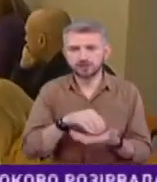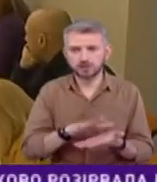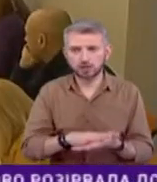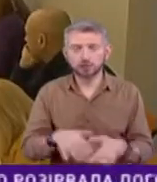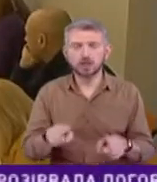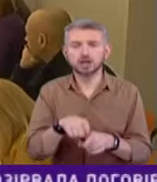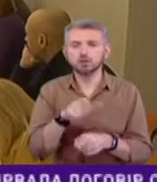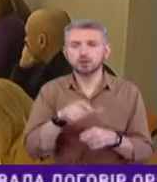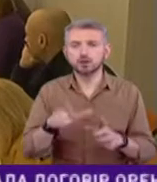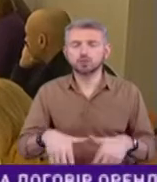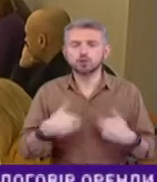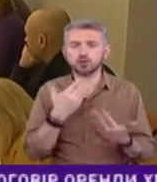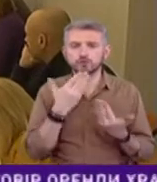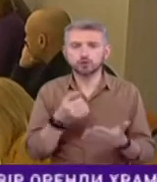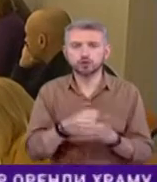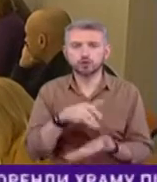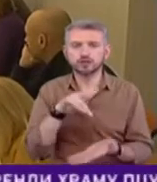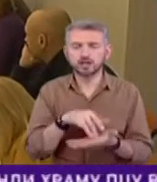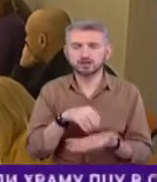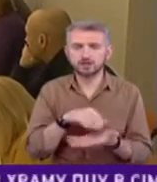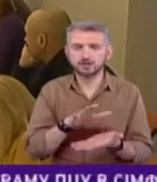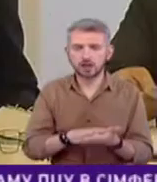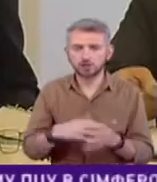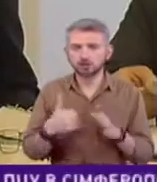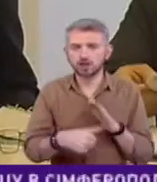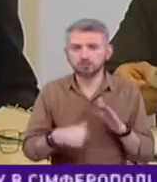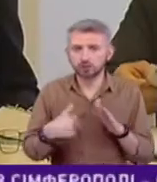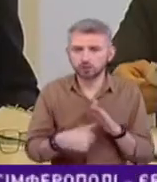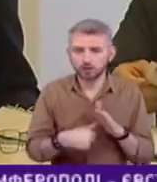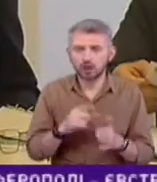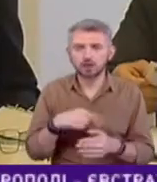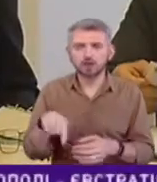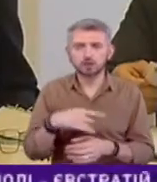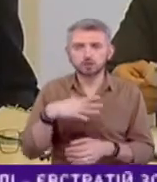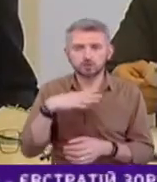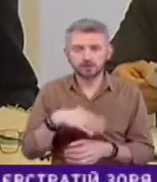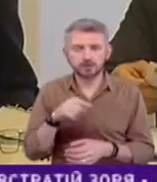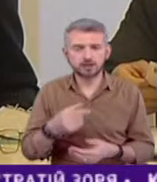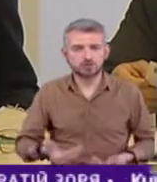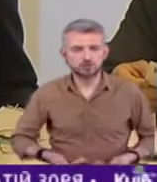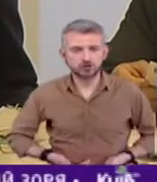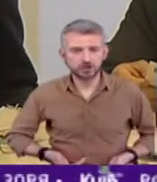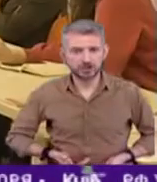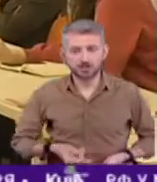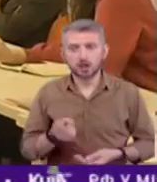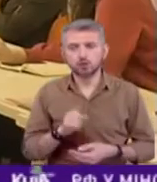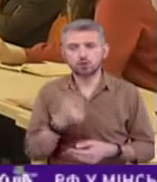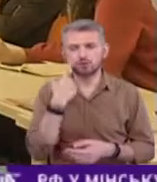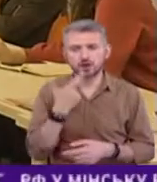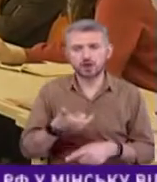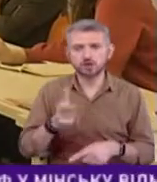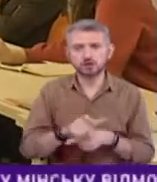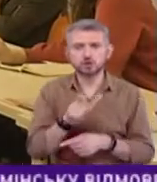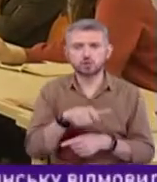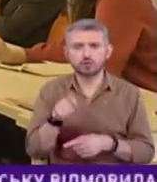Таким людям пропонують звернутися до центрів реєстрації безпритульних, але їм доведеться там жити. Натомість переважна більшість